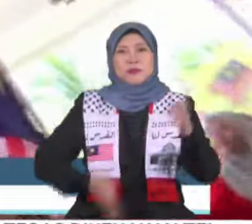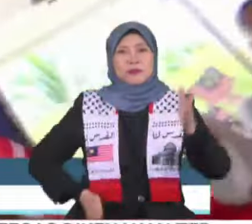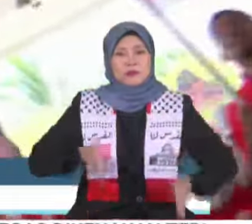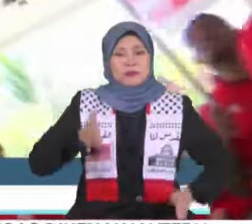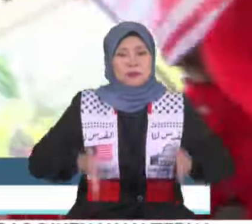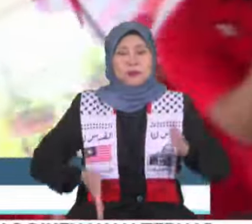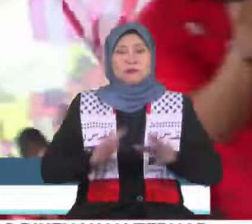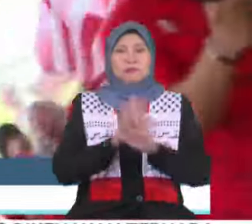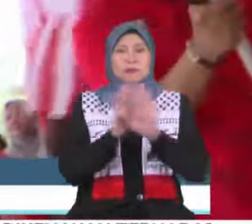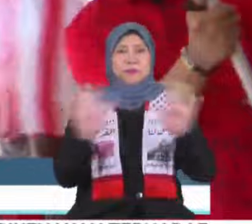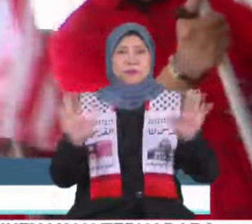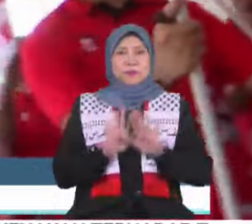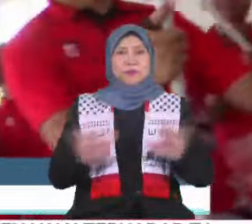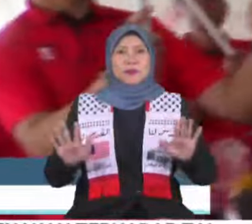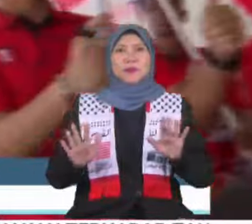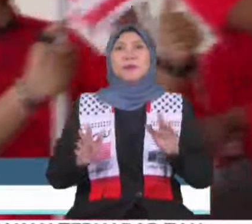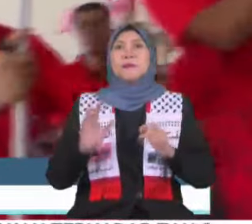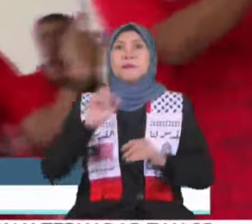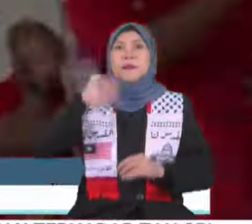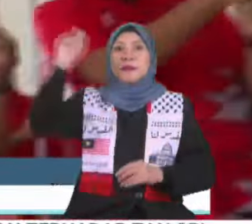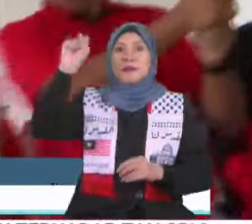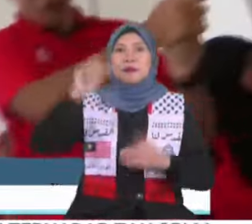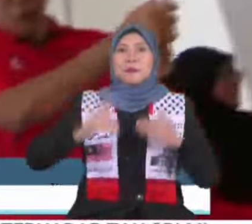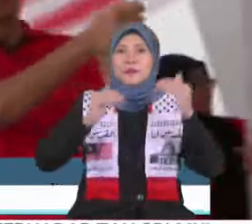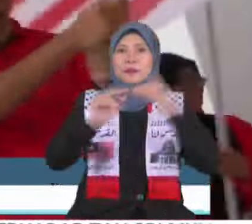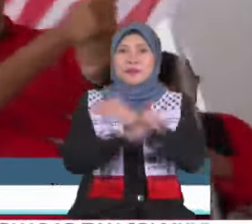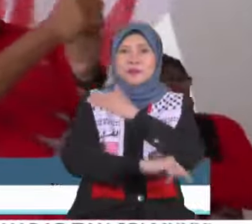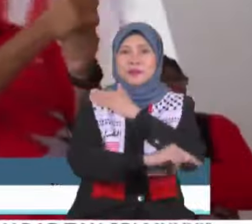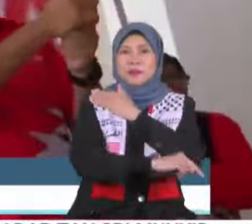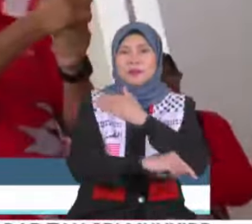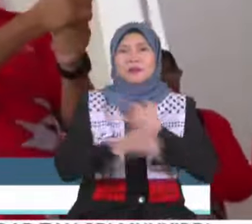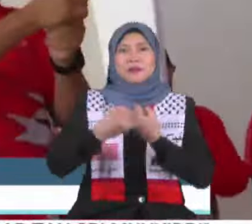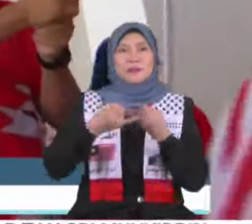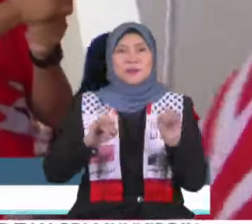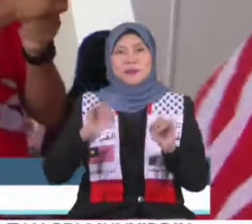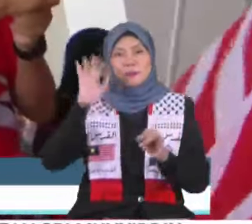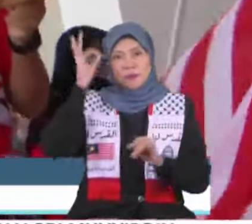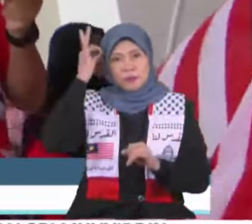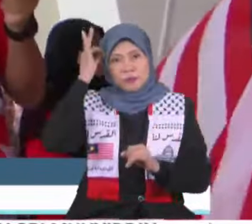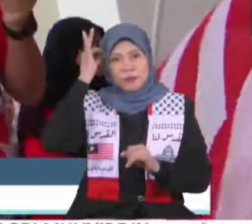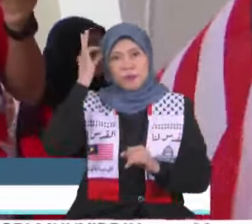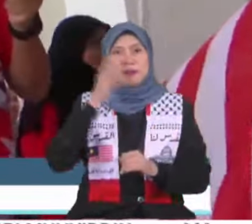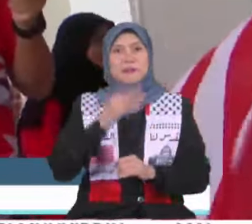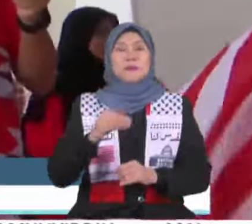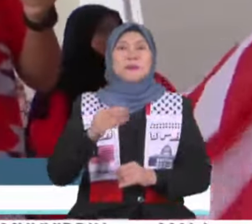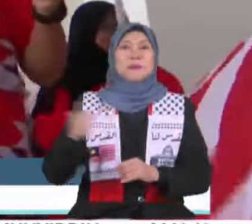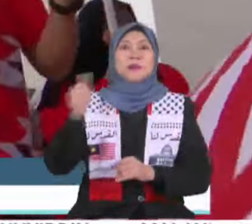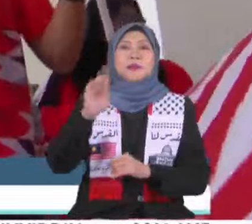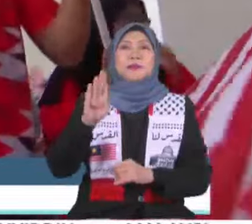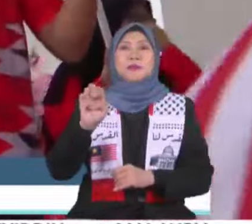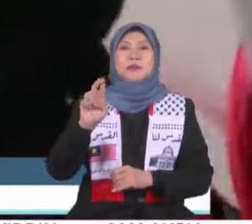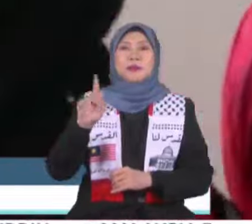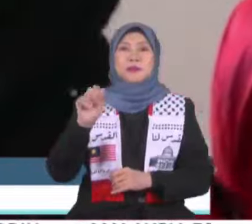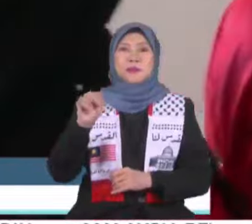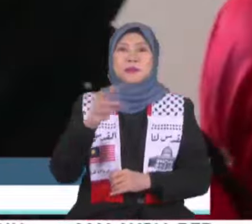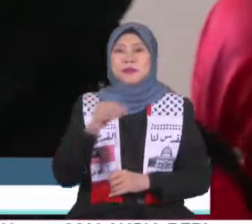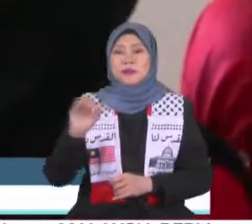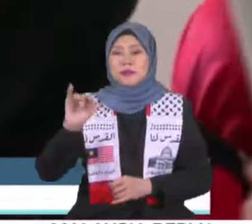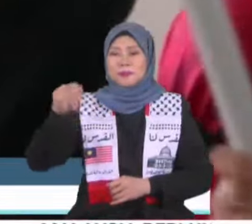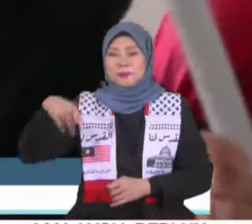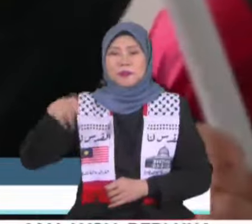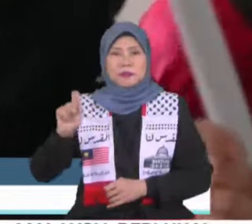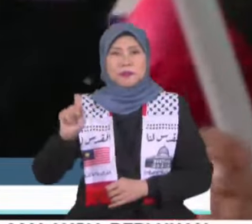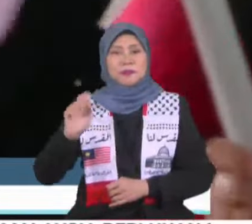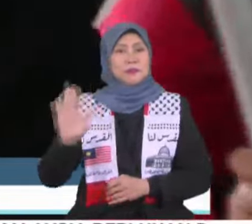kawat pebarisan Hari Kemerdekaan peringkat negeri bagi kategori Jabatan Persekutuan, Badan Berkanun dan IPT.